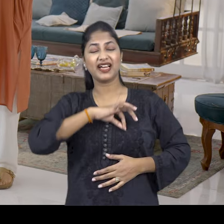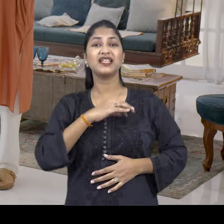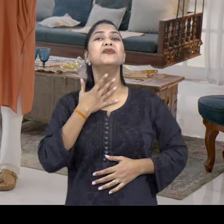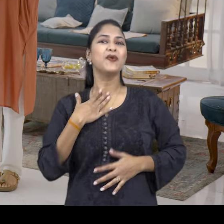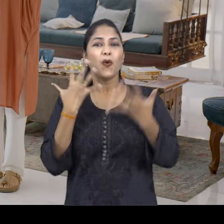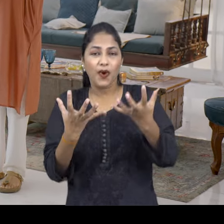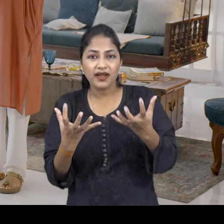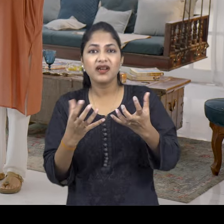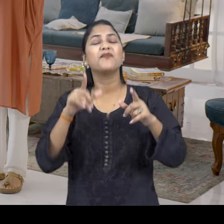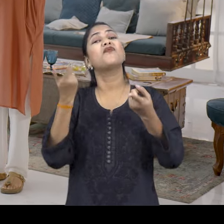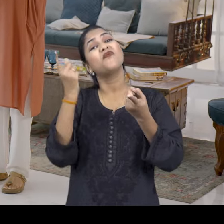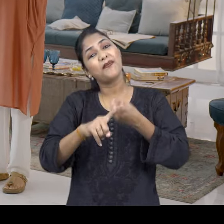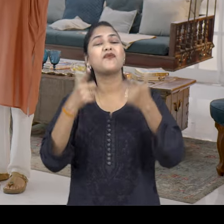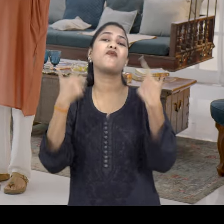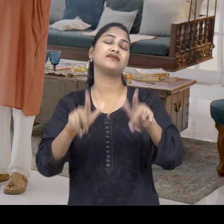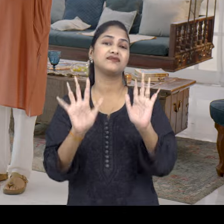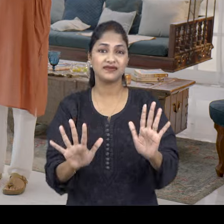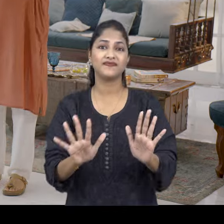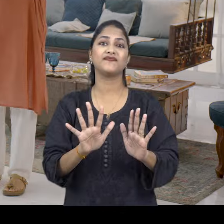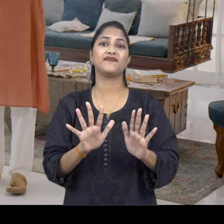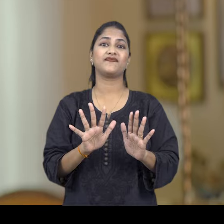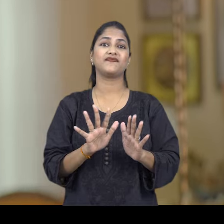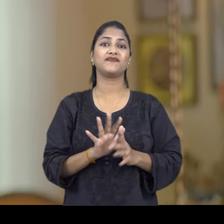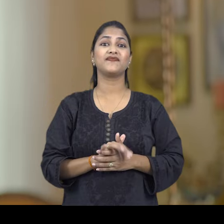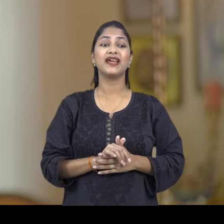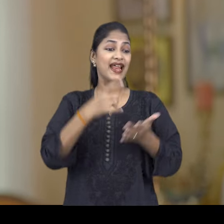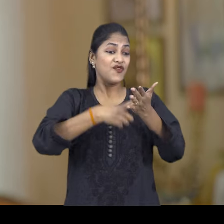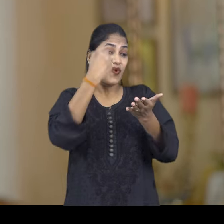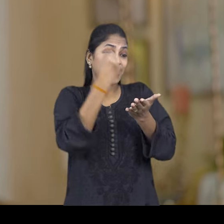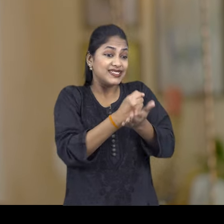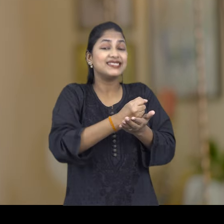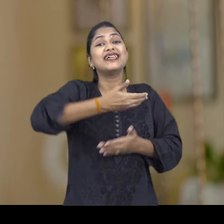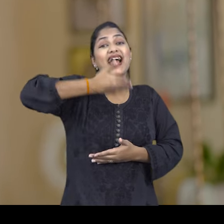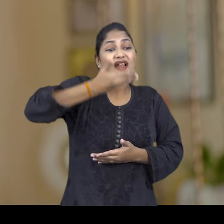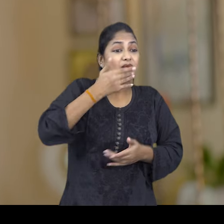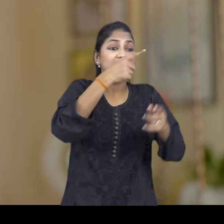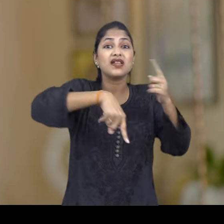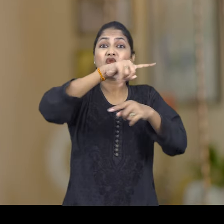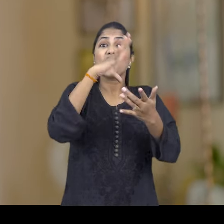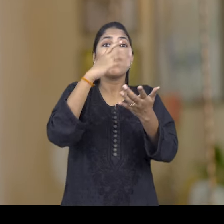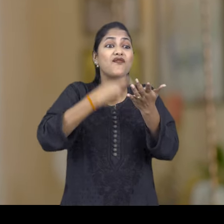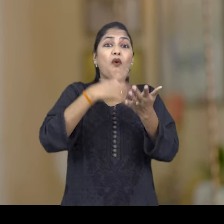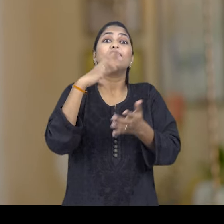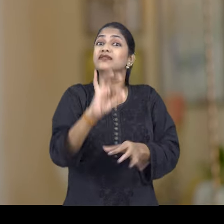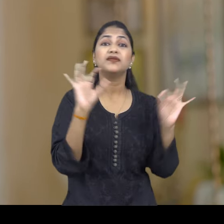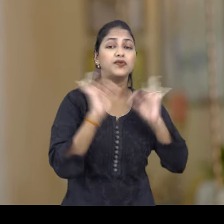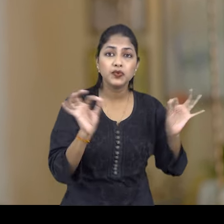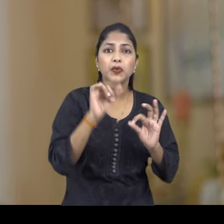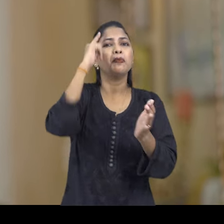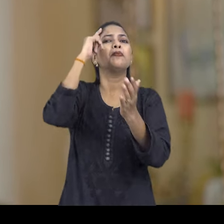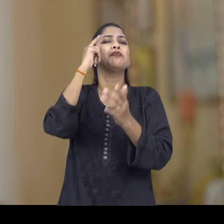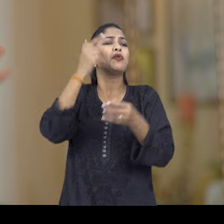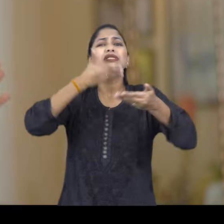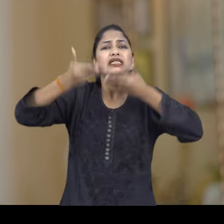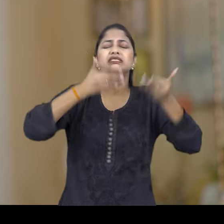के लालच में अक्सर नुकसान हो जाता है अन्रेजिस्टर्ड एडवाजर्स या एनलिस्के ट्रेडिंग टिप्स पे